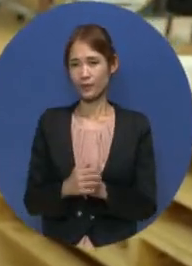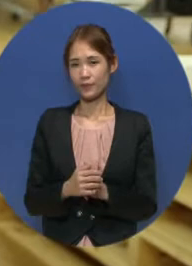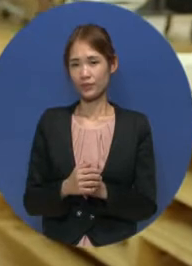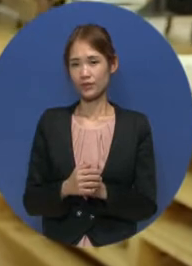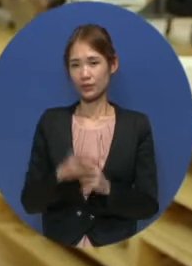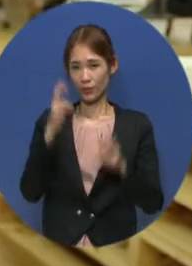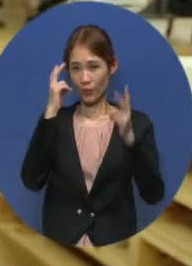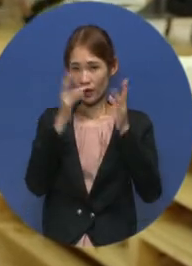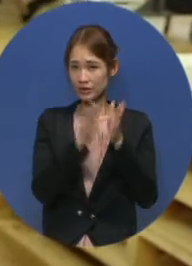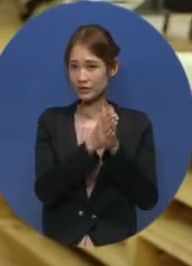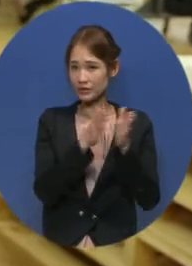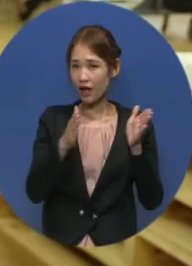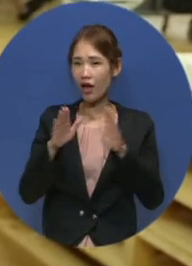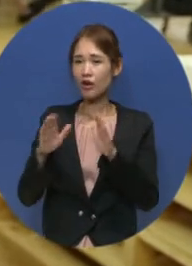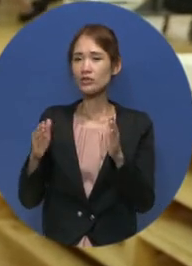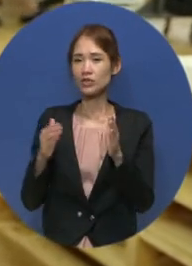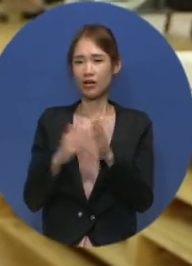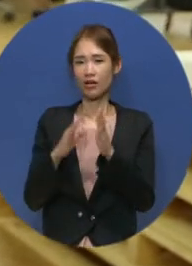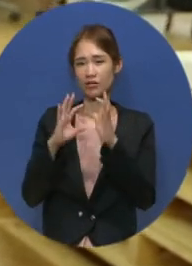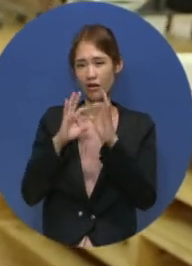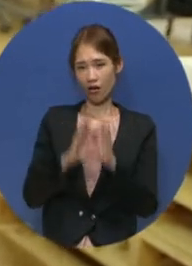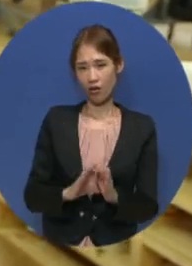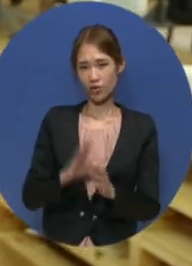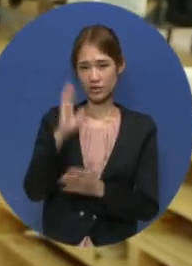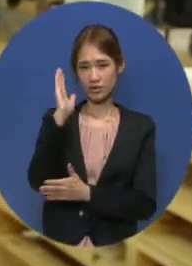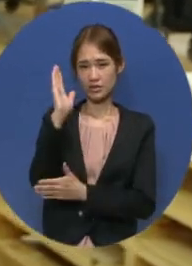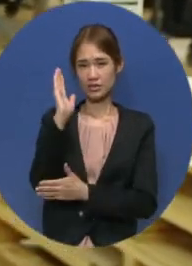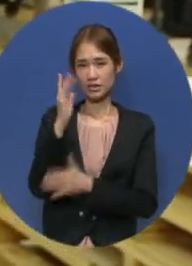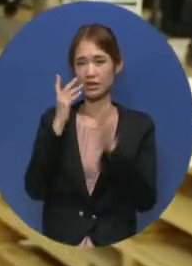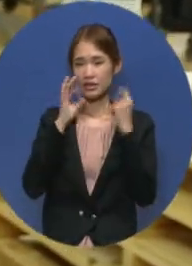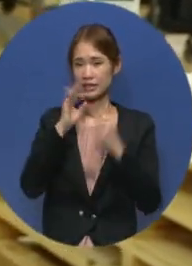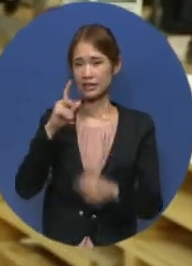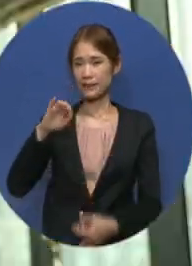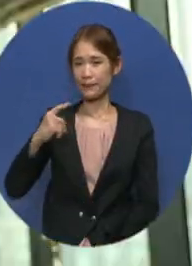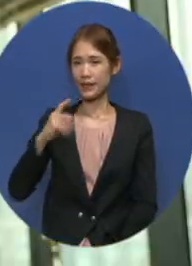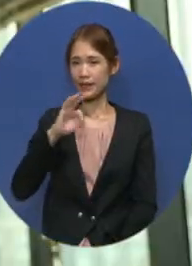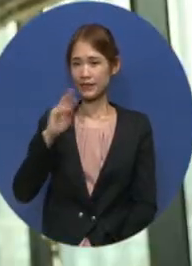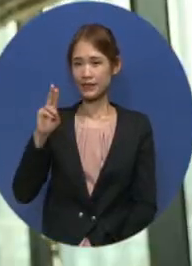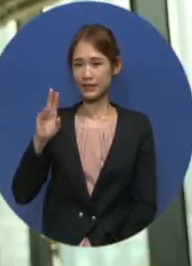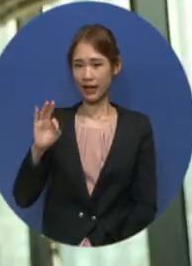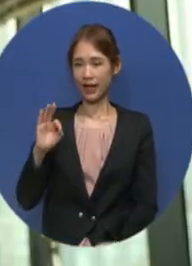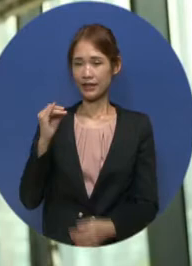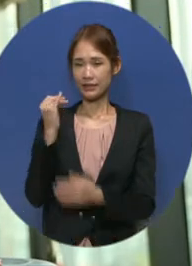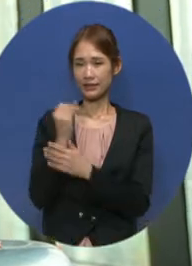회사의 시작부터 현재까지의 이야기를 김민양 대표에게 들어봤습니다.